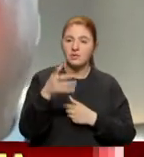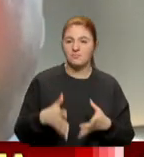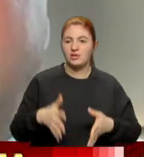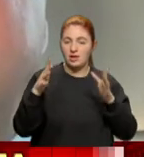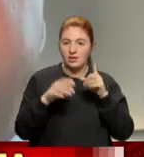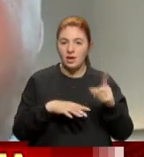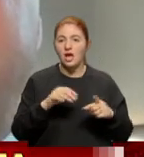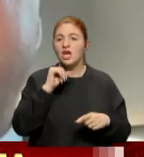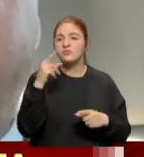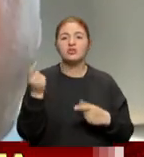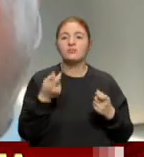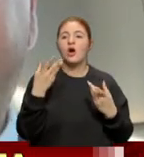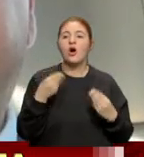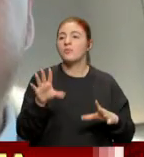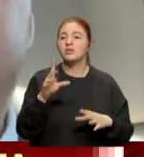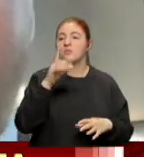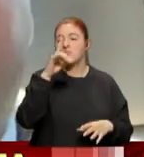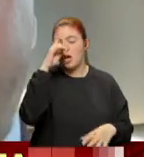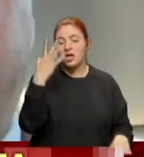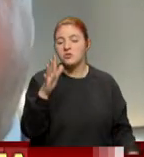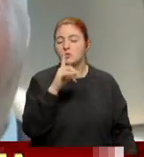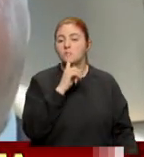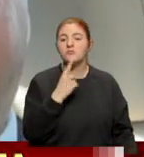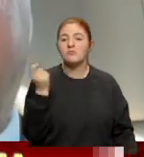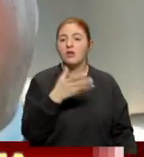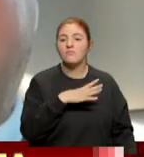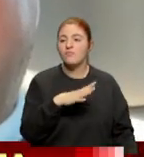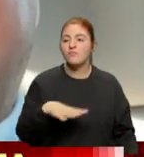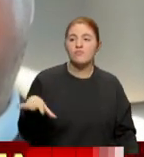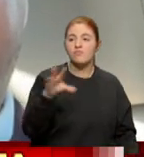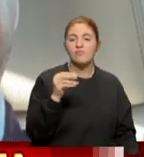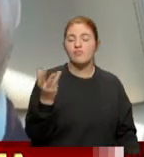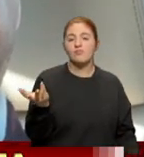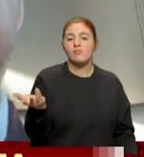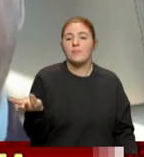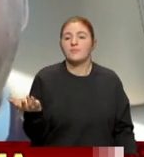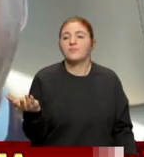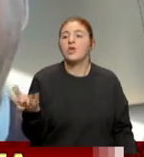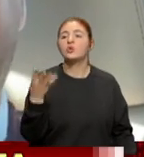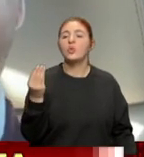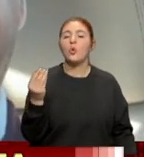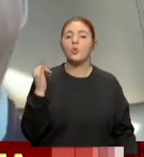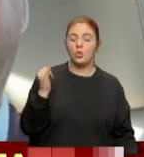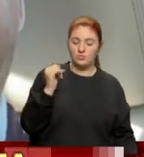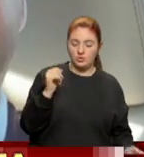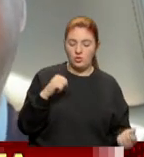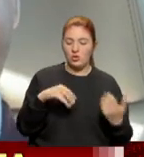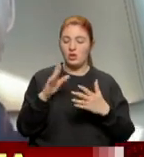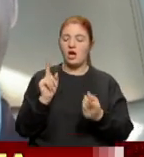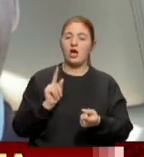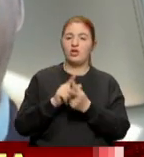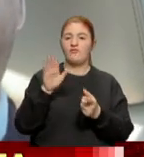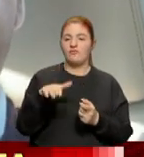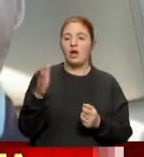binada hiçbir çalışmanın olmadığı belki 100 bina var o bölgede. Yani çok vahim bir tabloyla karşı